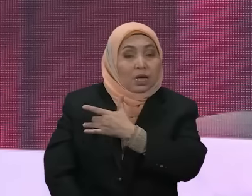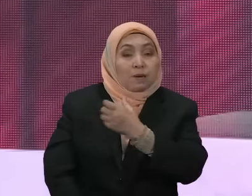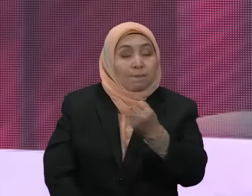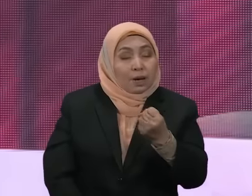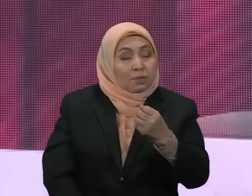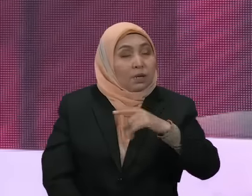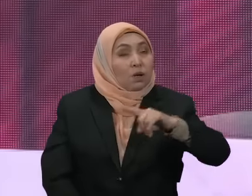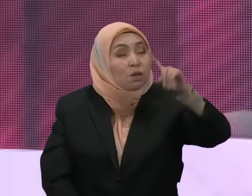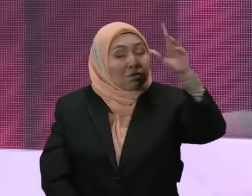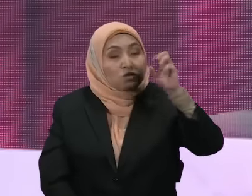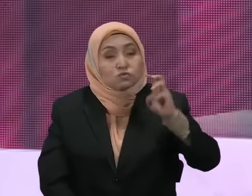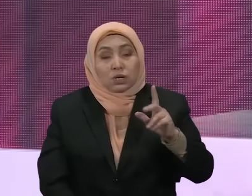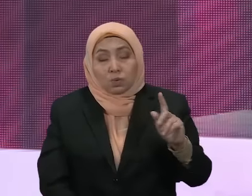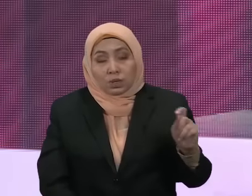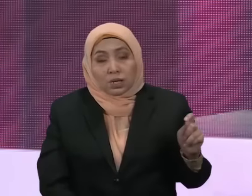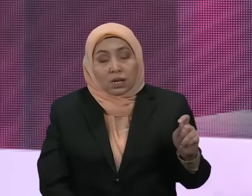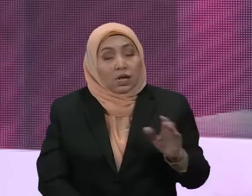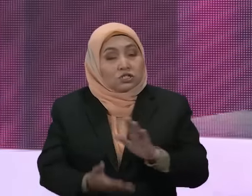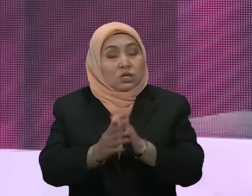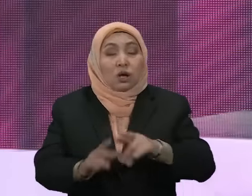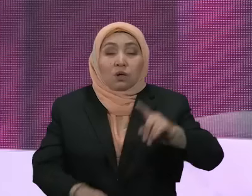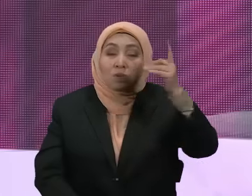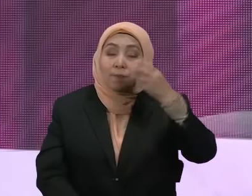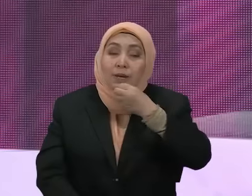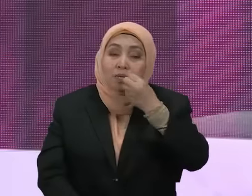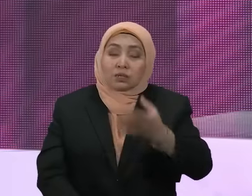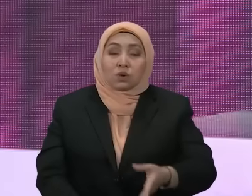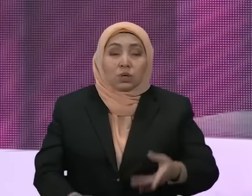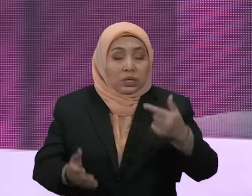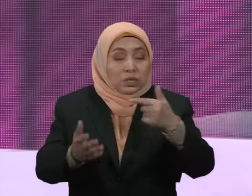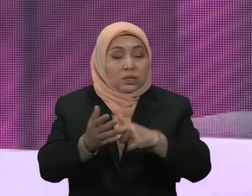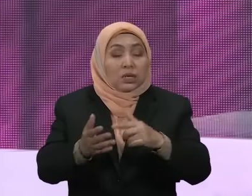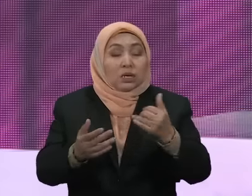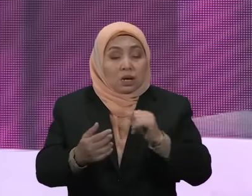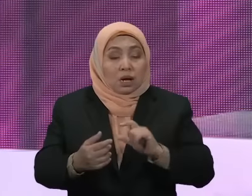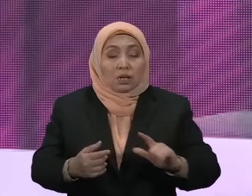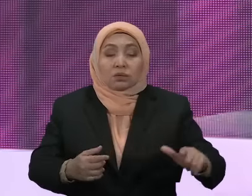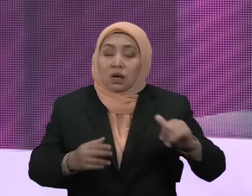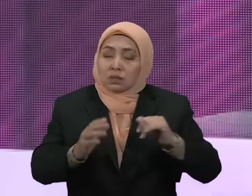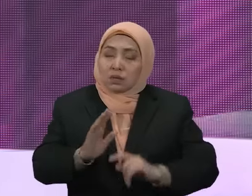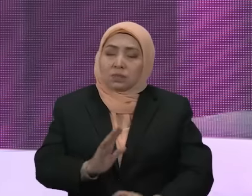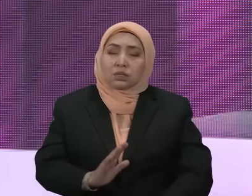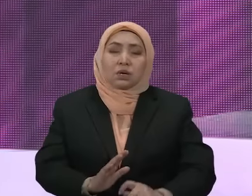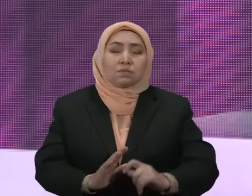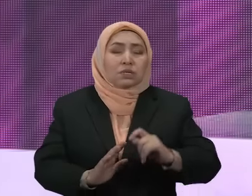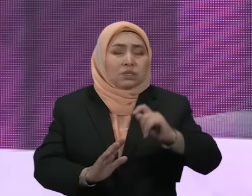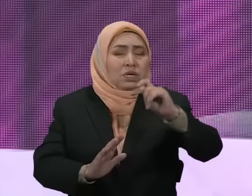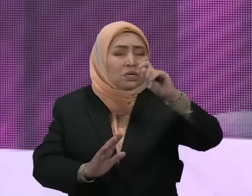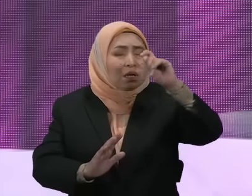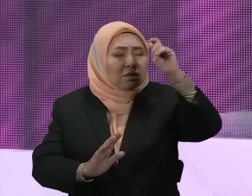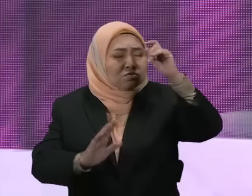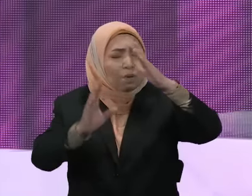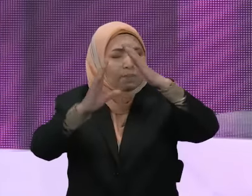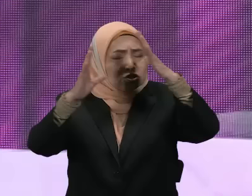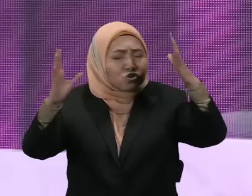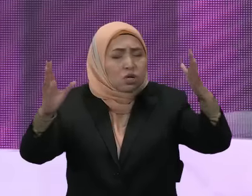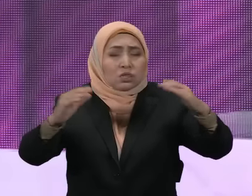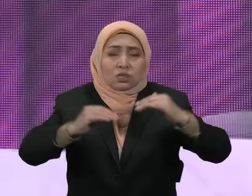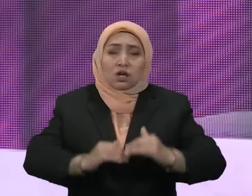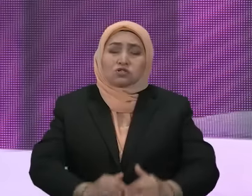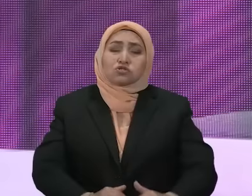kepada Allah Subhanahu Wa Taala. Jadi Allah menyatakan ini a'zamu darajatan indallah. Inilah yang lebih besar